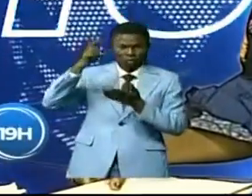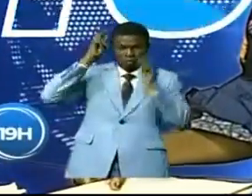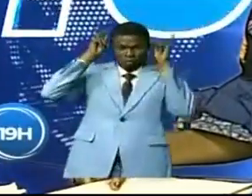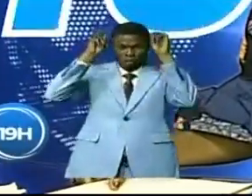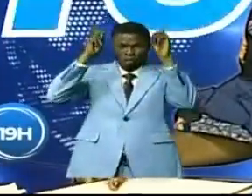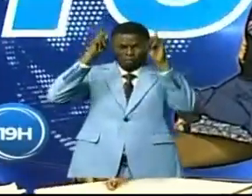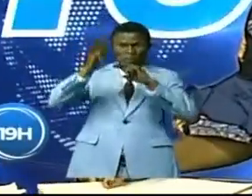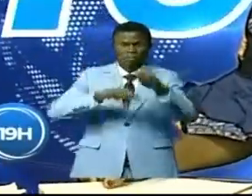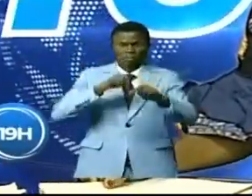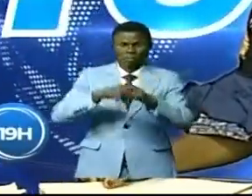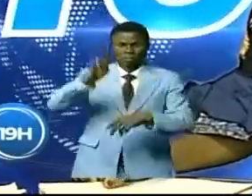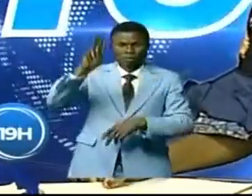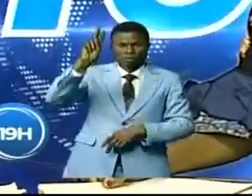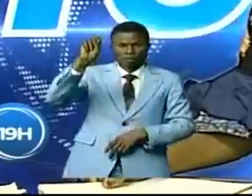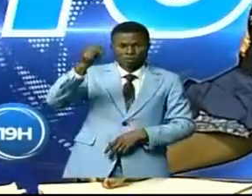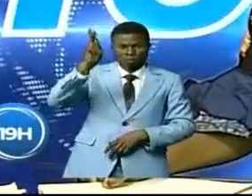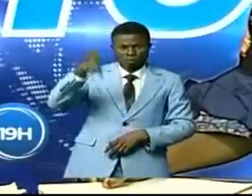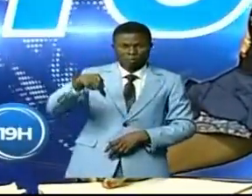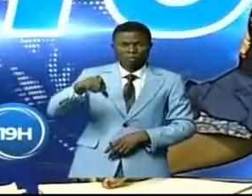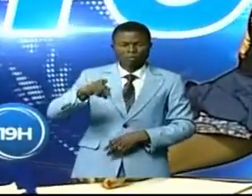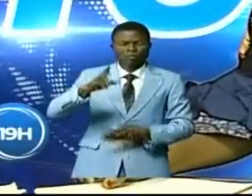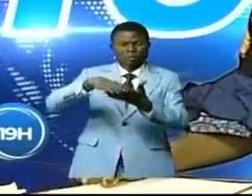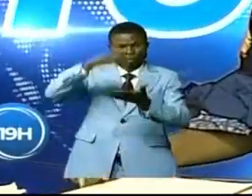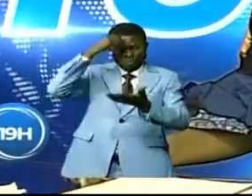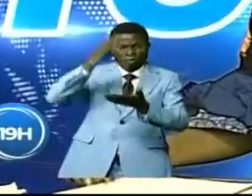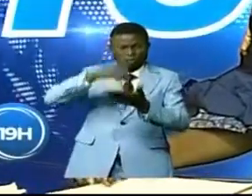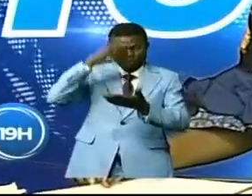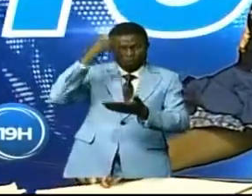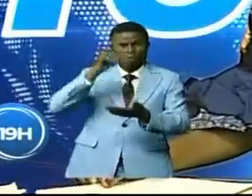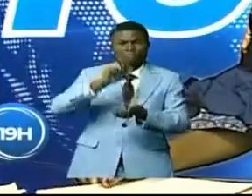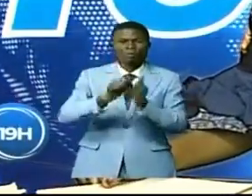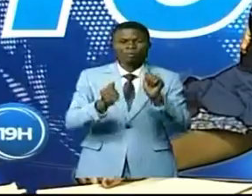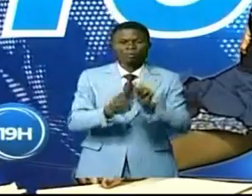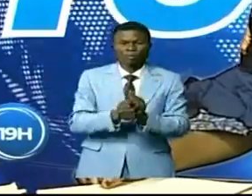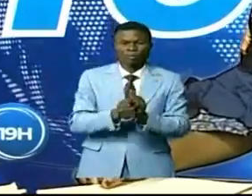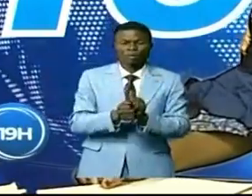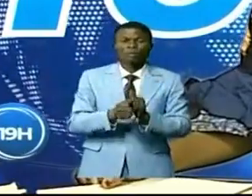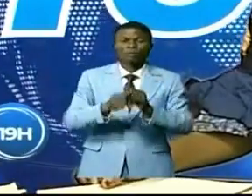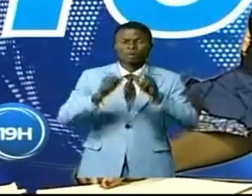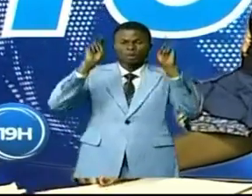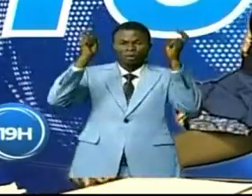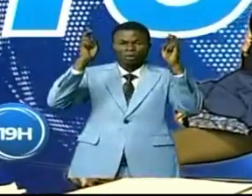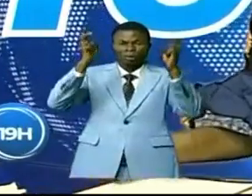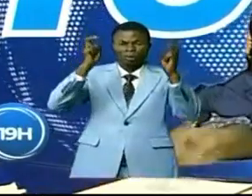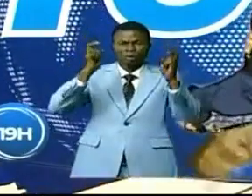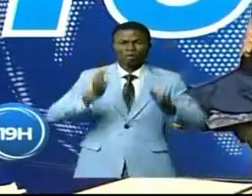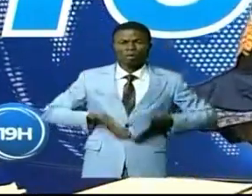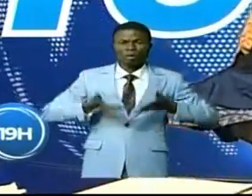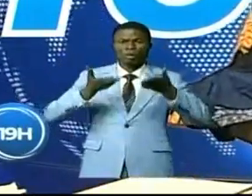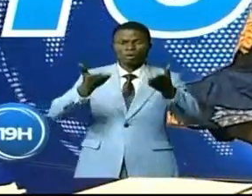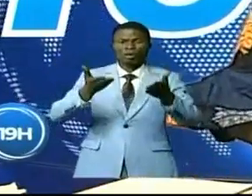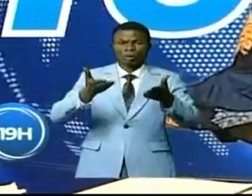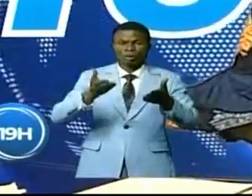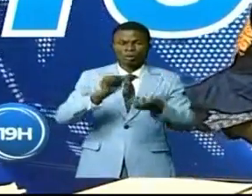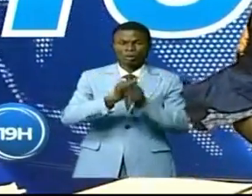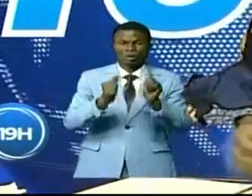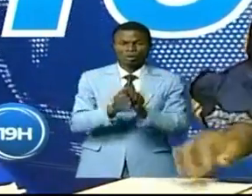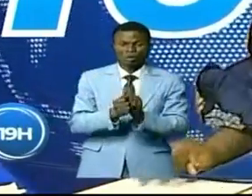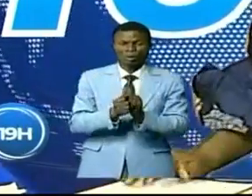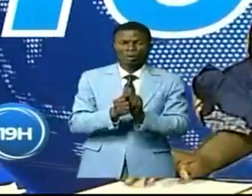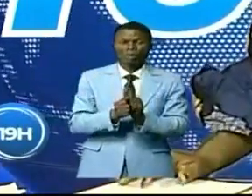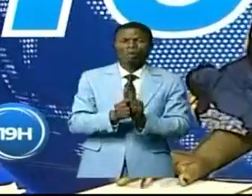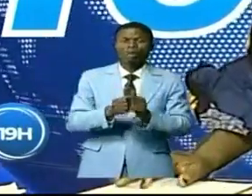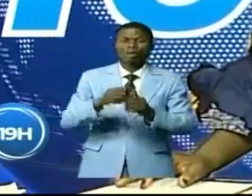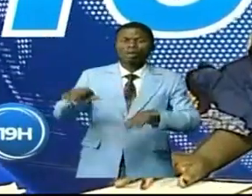pédagogique nationale ont été édifiés et éclaircis sur le contenu de la proposition de loi sur le verrouillage de l'accès